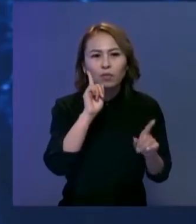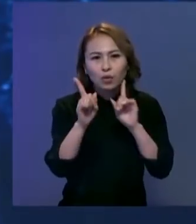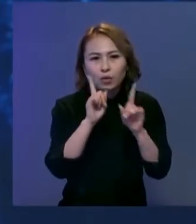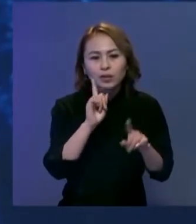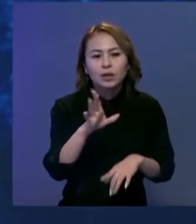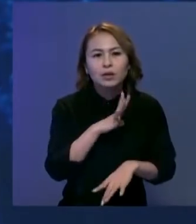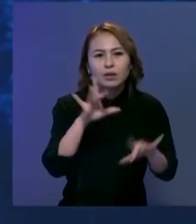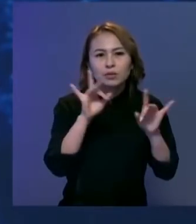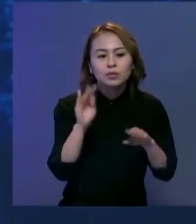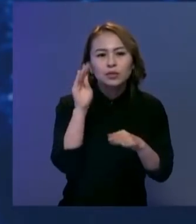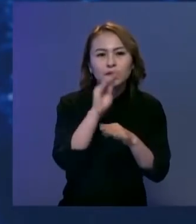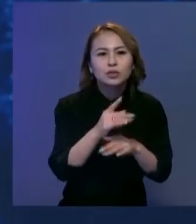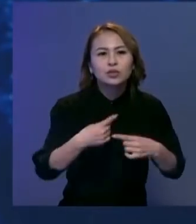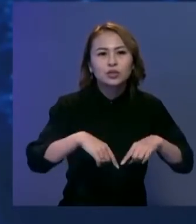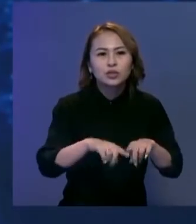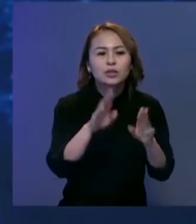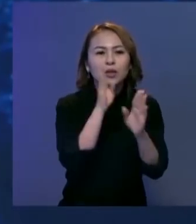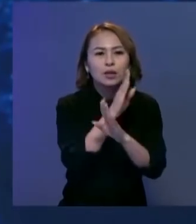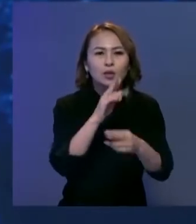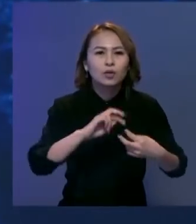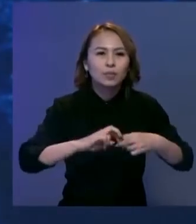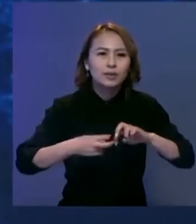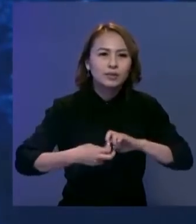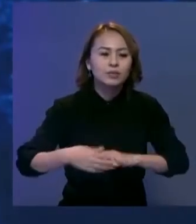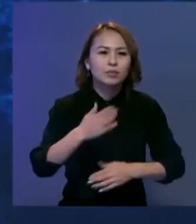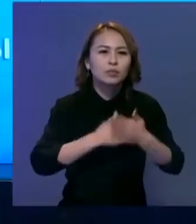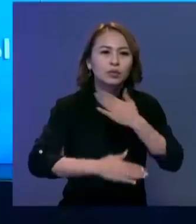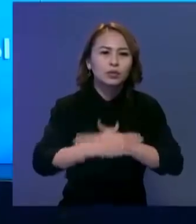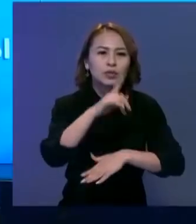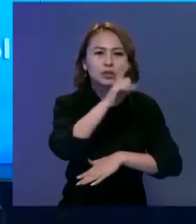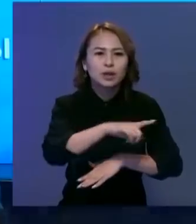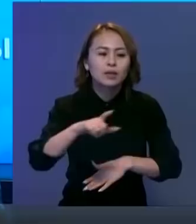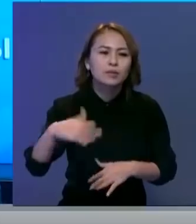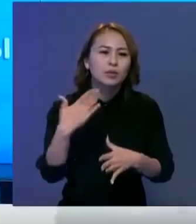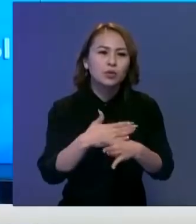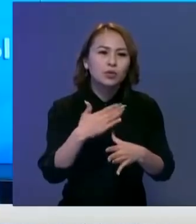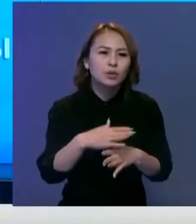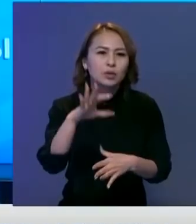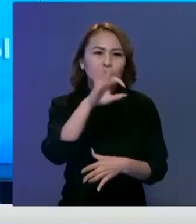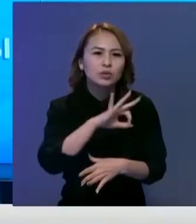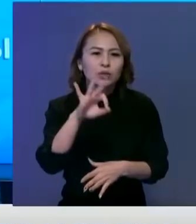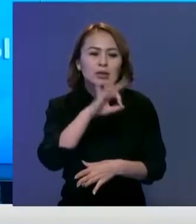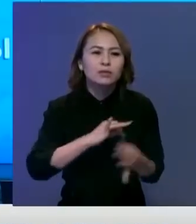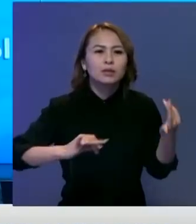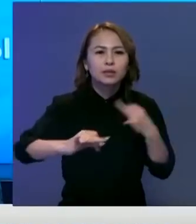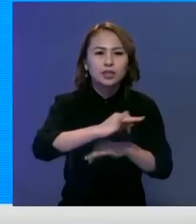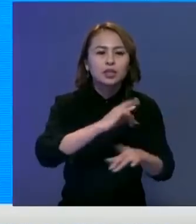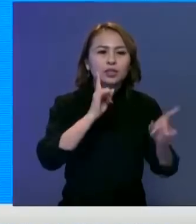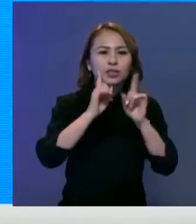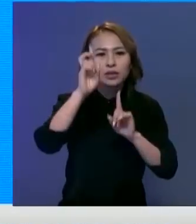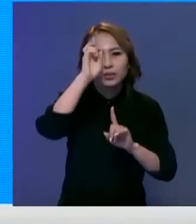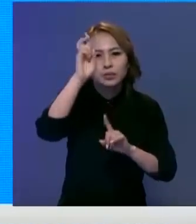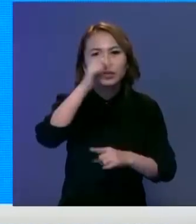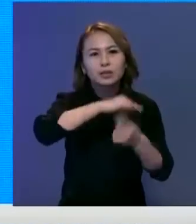жобалар форумында айтылды. Сондаяқ ұз шарада экологиялық мәселелермен мүмкіндігі шектеуілі азыматтарға көмек көрсету жолдар талқыланды.